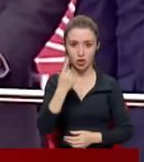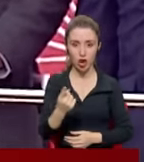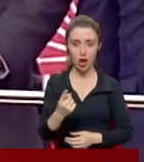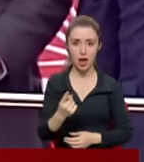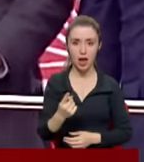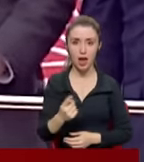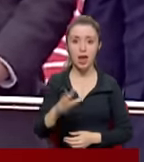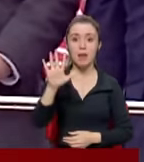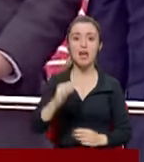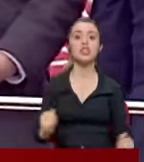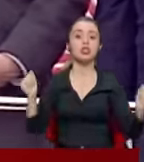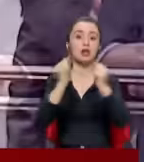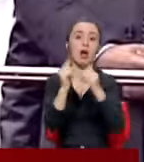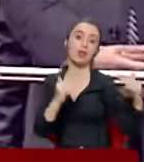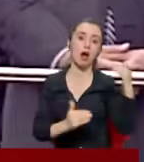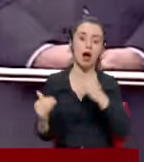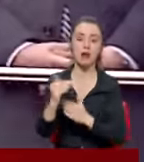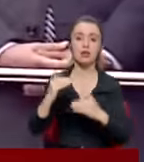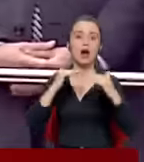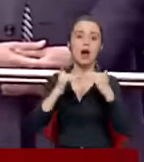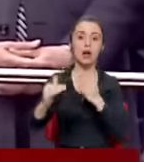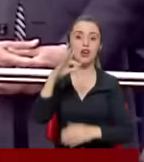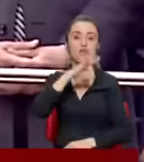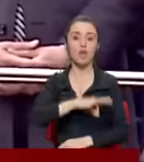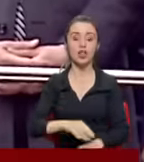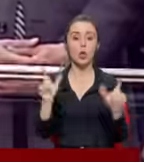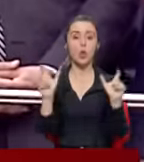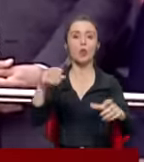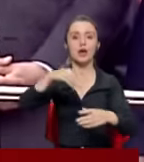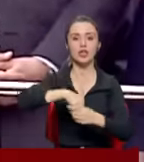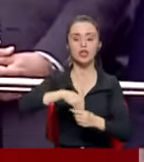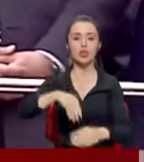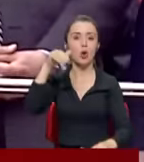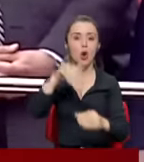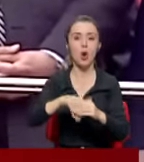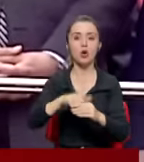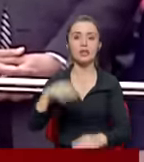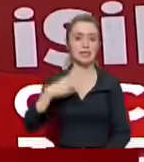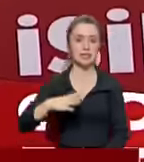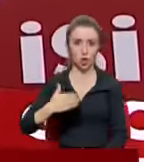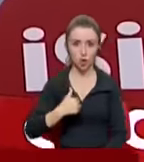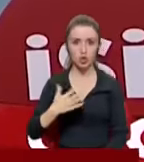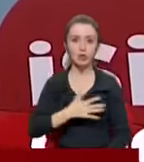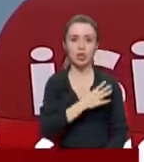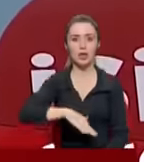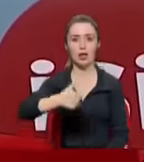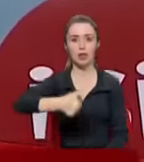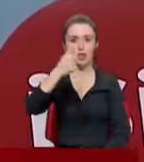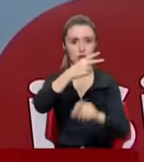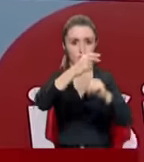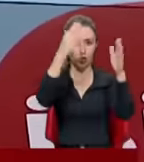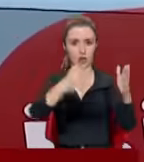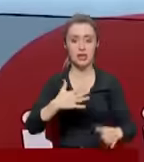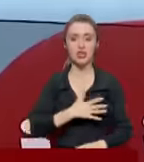tam be katına çıktı halkın çıkarlarını korumak için oylarınıza talibiz CHP genel başkanı Özgür